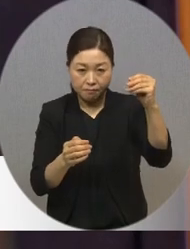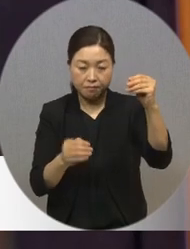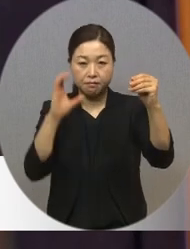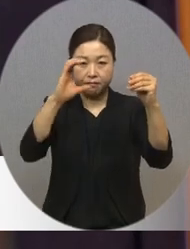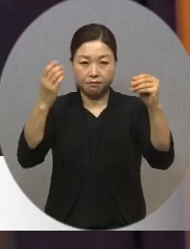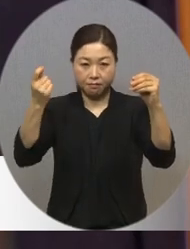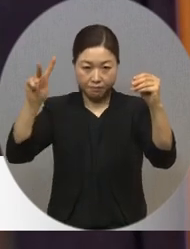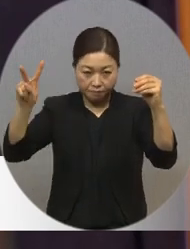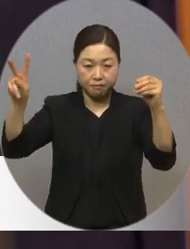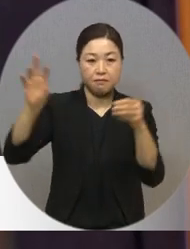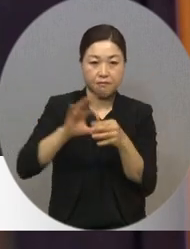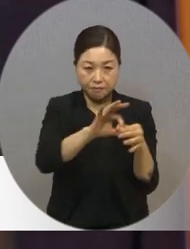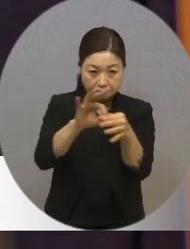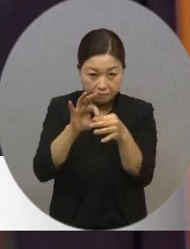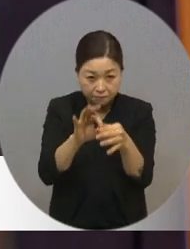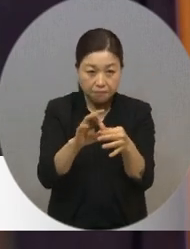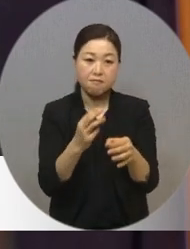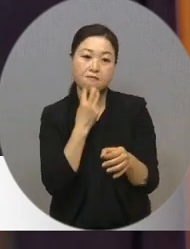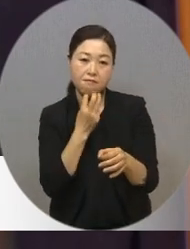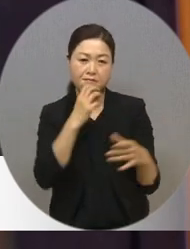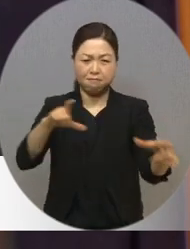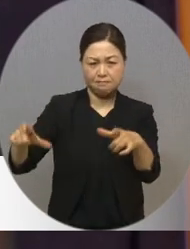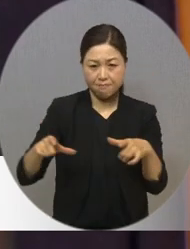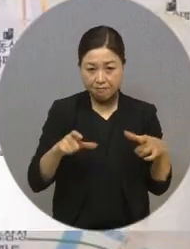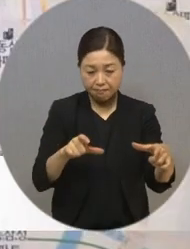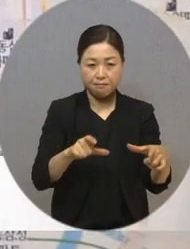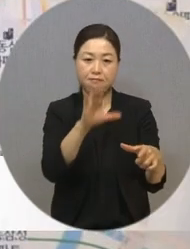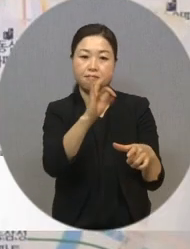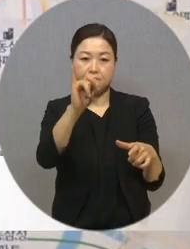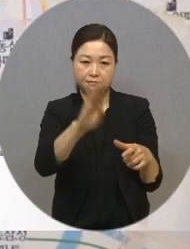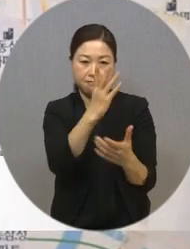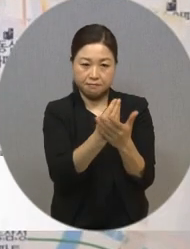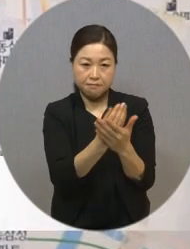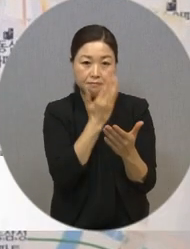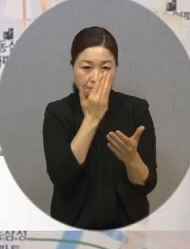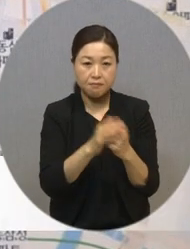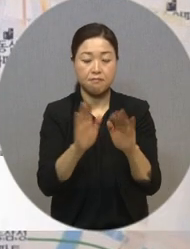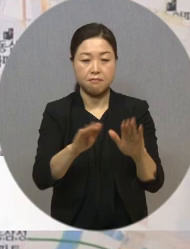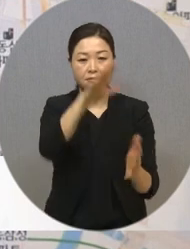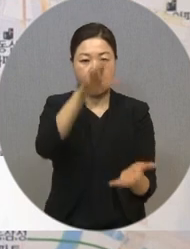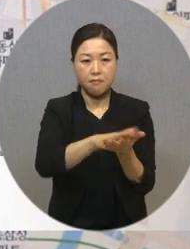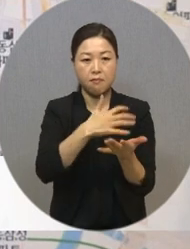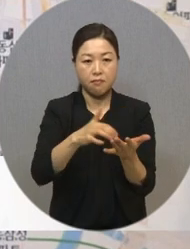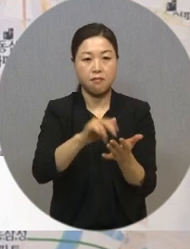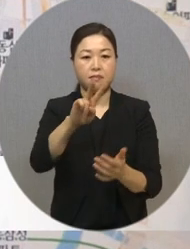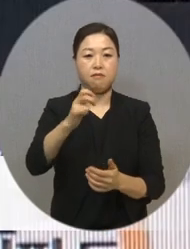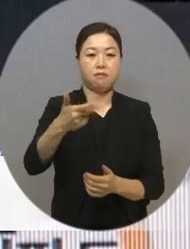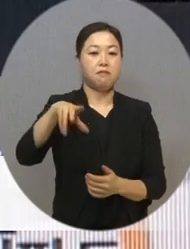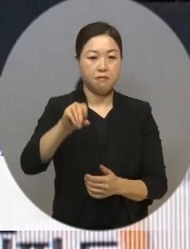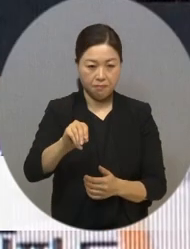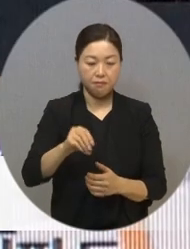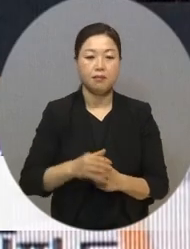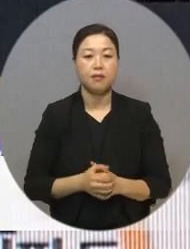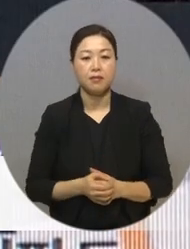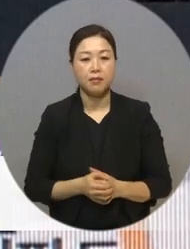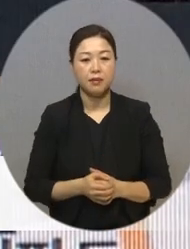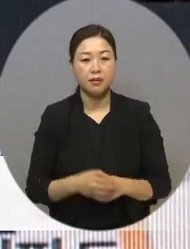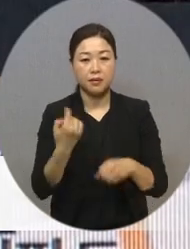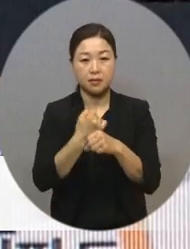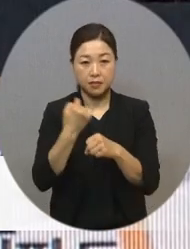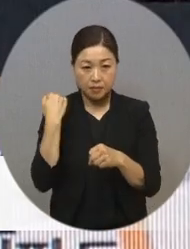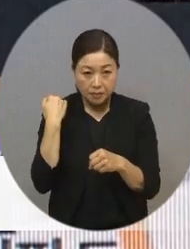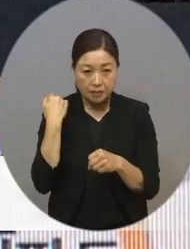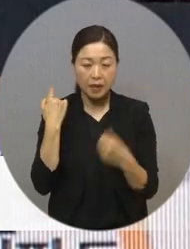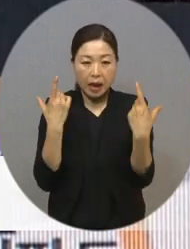서울 전역에서 이용할 수 있습니다. 올해 내려받기 건수가 총 27만 건을 돌파했는데 지난해 같은